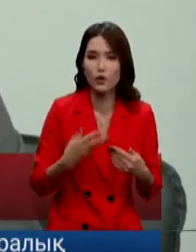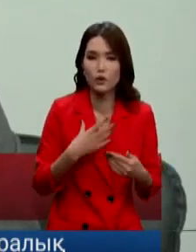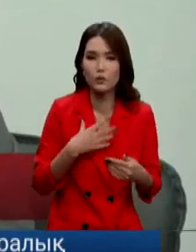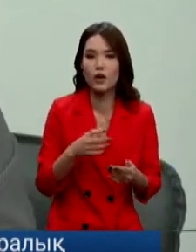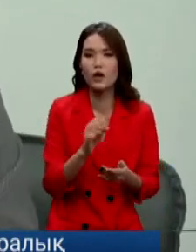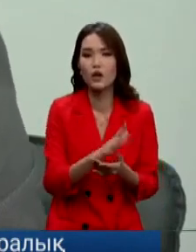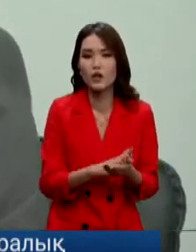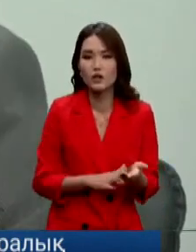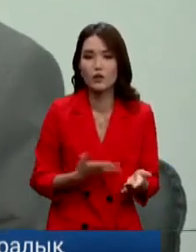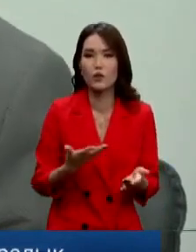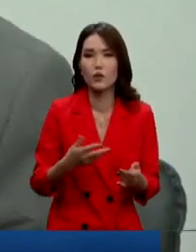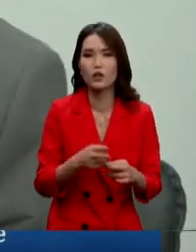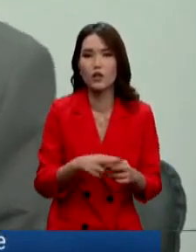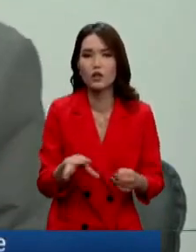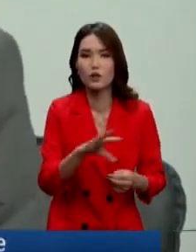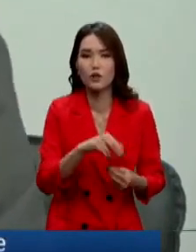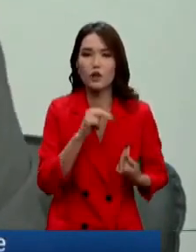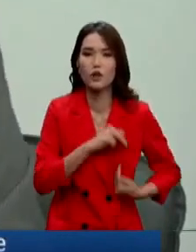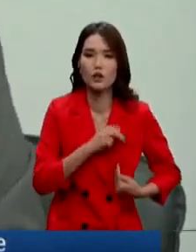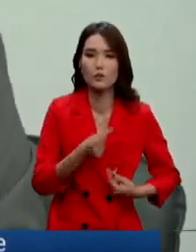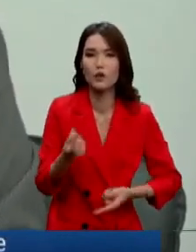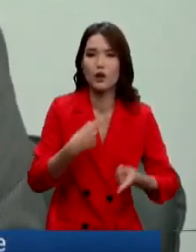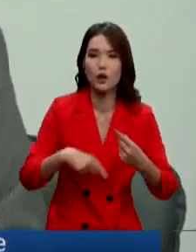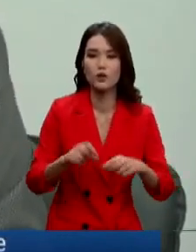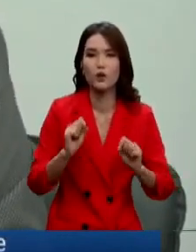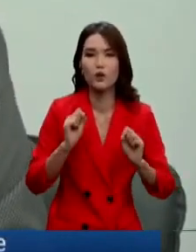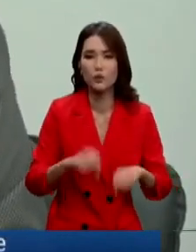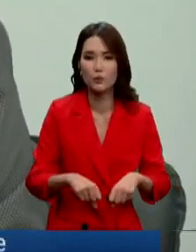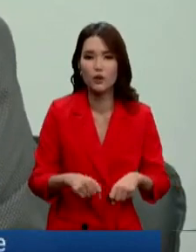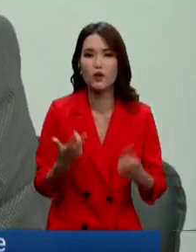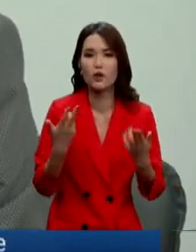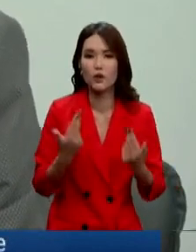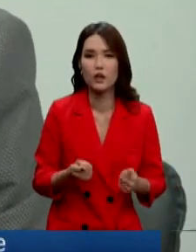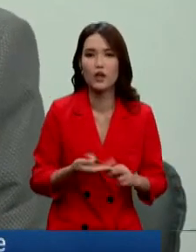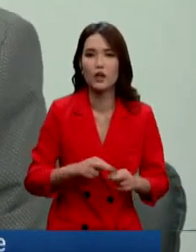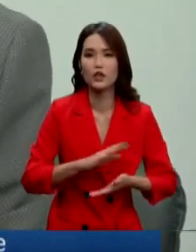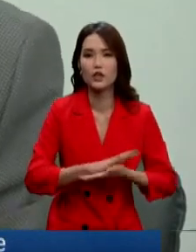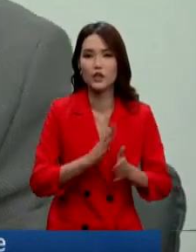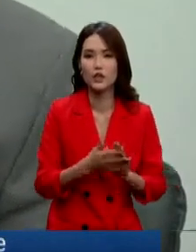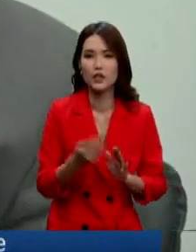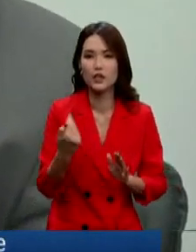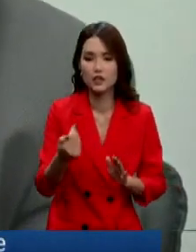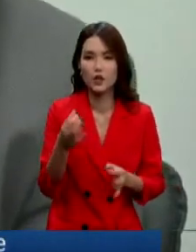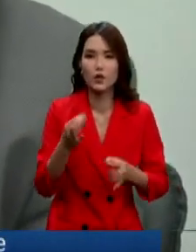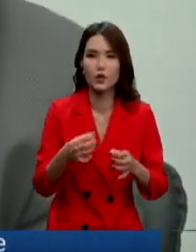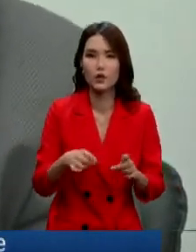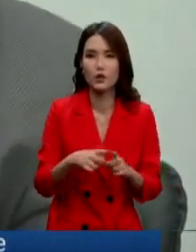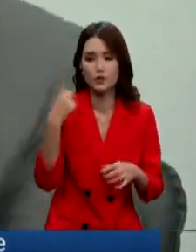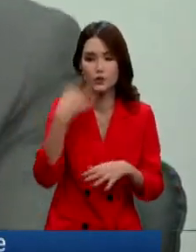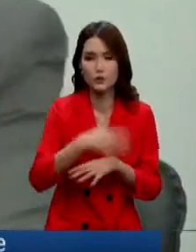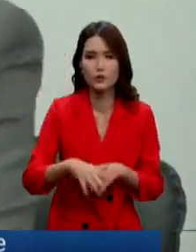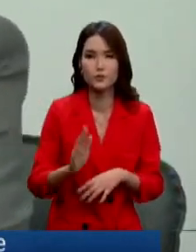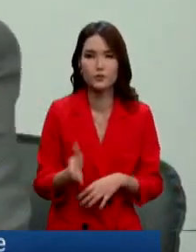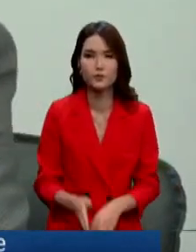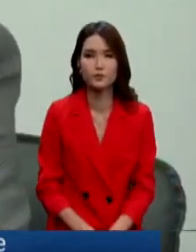соң жер телімдерін мемлекеттік қорға қайтаруға болады. Әрине, бұл іске нүкте қоятын сот екенін түсінеміз.